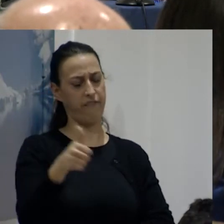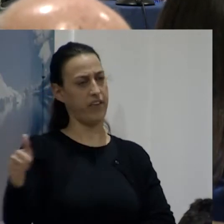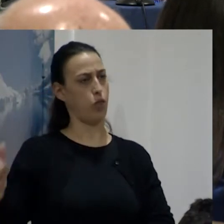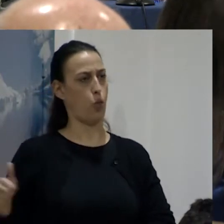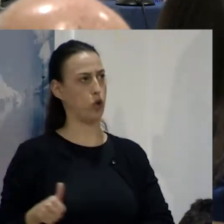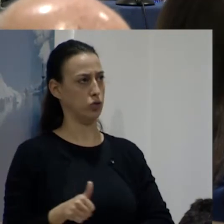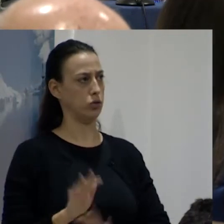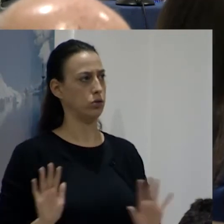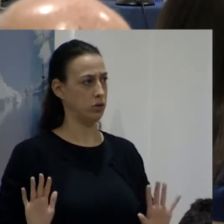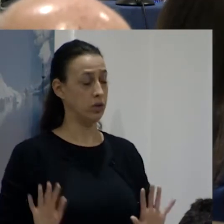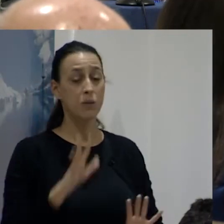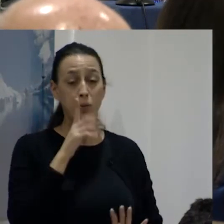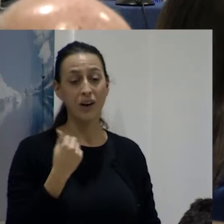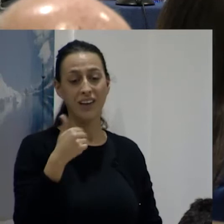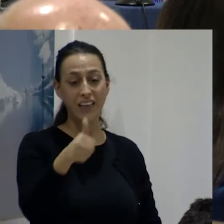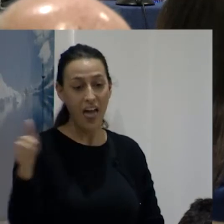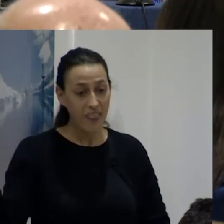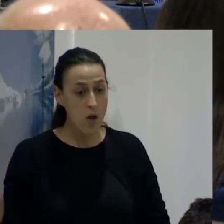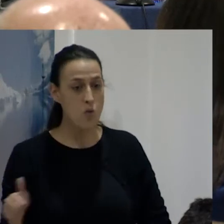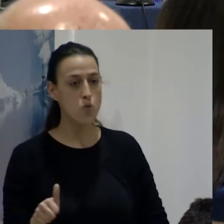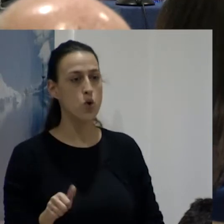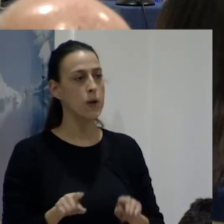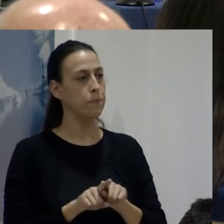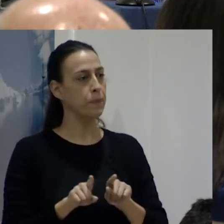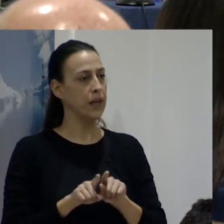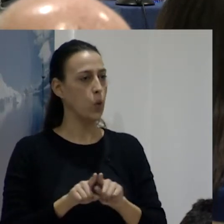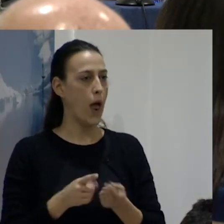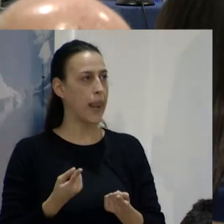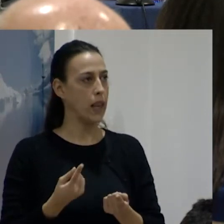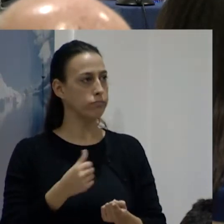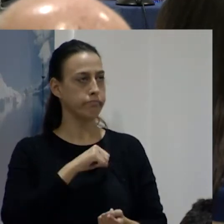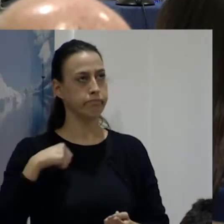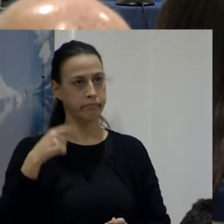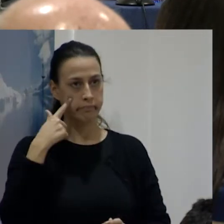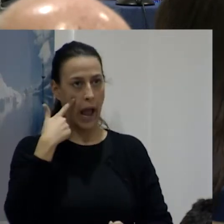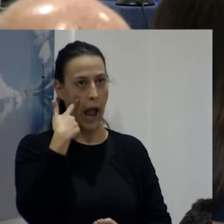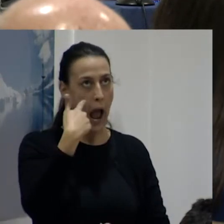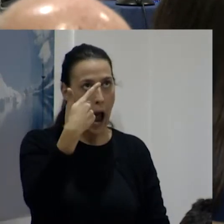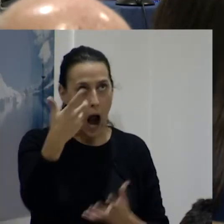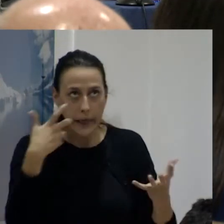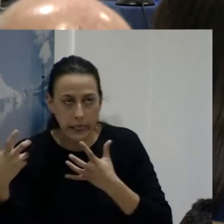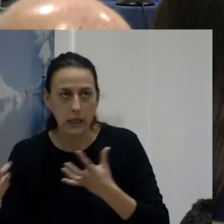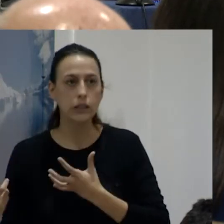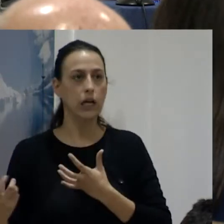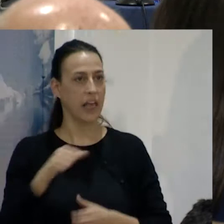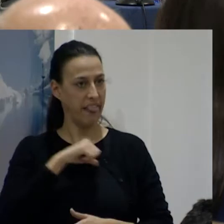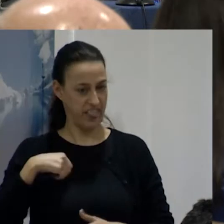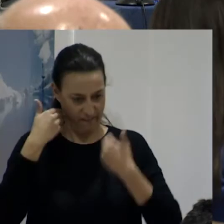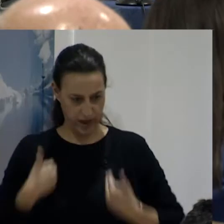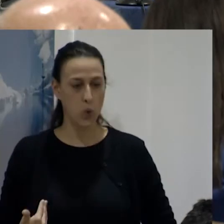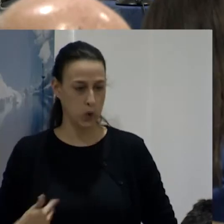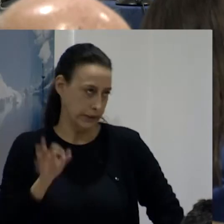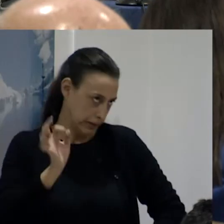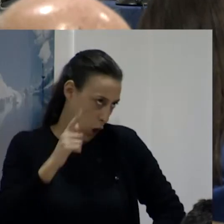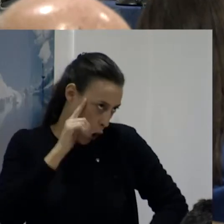Els artistes, en efecte, no solament són individus, cosa òbvia, sinó que deuen ser estudiats